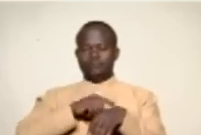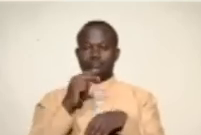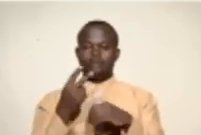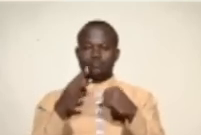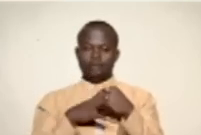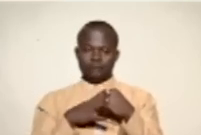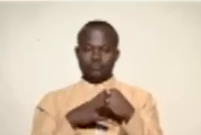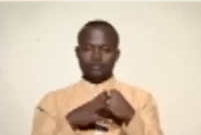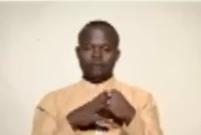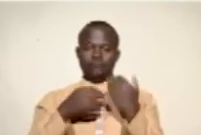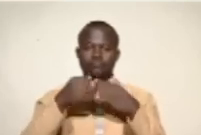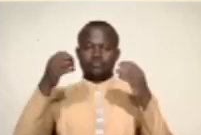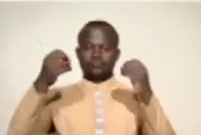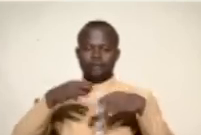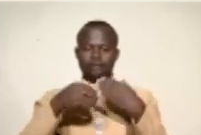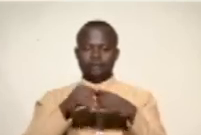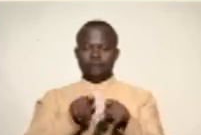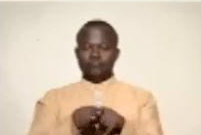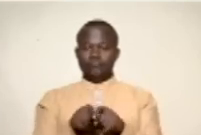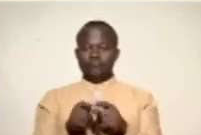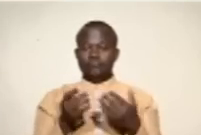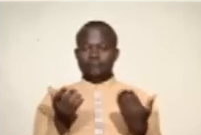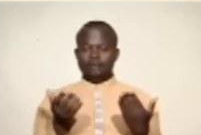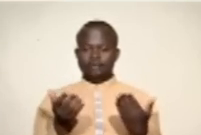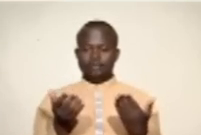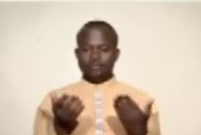Rwanda nyamagaranye hamwe n'abakina bakuru b'abasisirimu